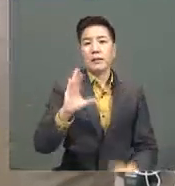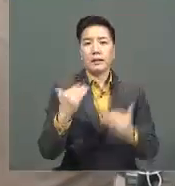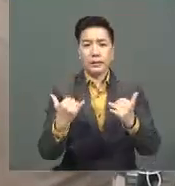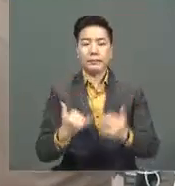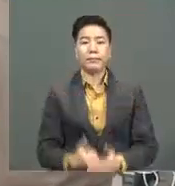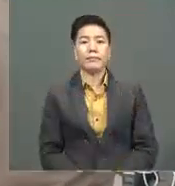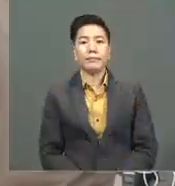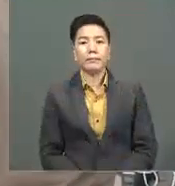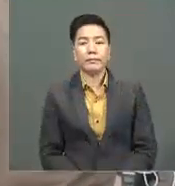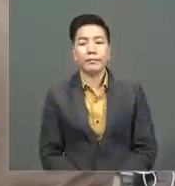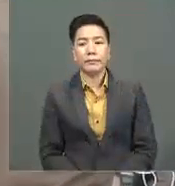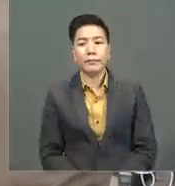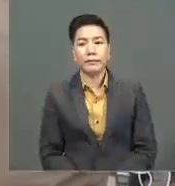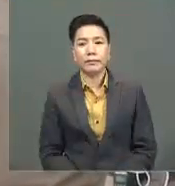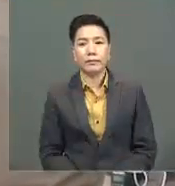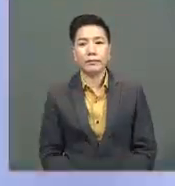งสองฝ่ายค่ะ